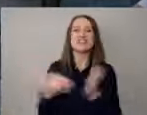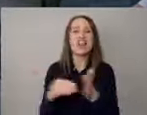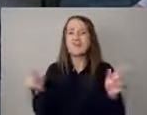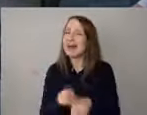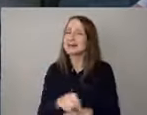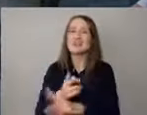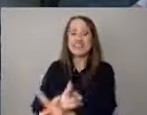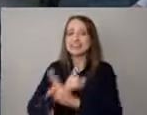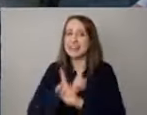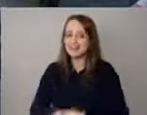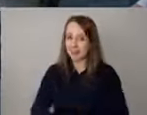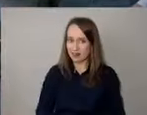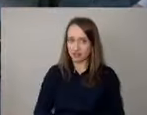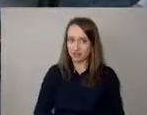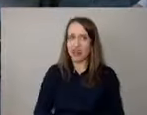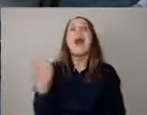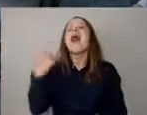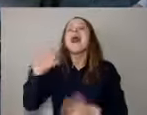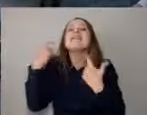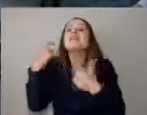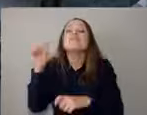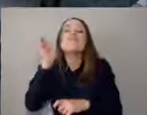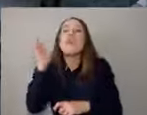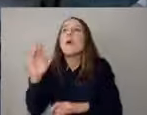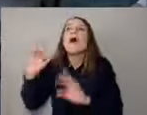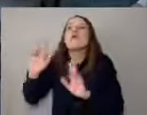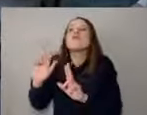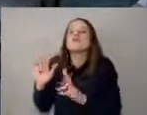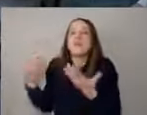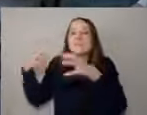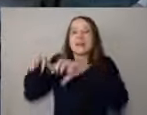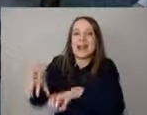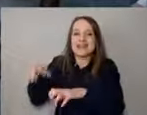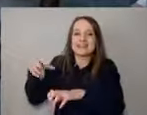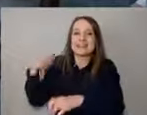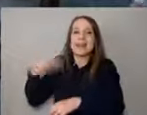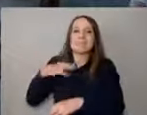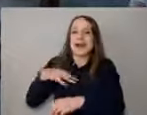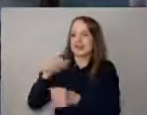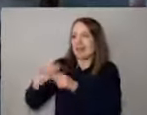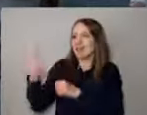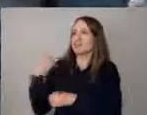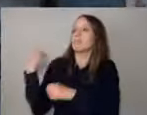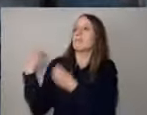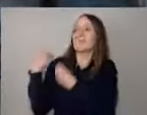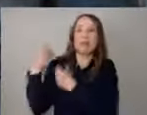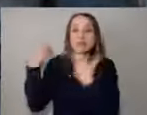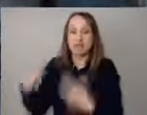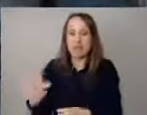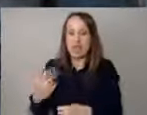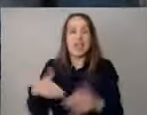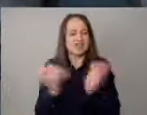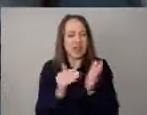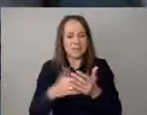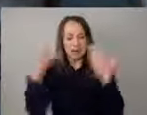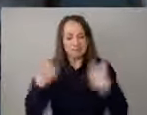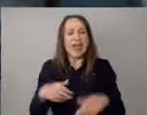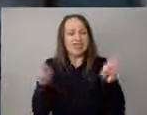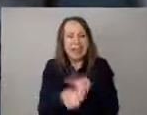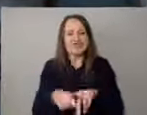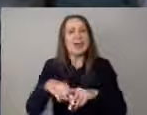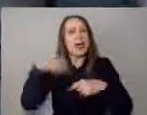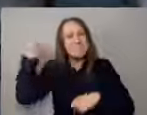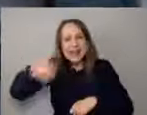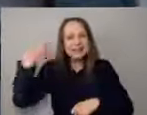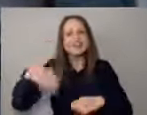nie słucha się tylko i wyłącznie jednego prezesa partii. I w końcu silny prezydent musi szanować swój podpis, bo ten podpis składa w waszym